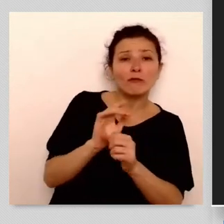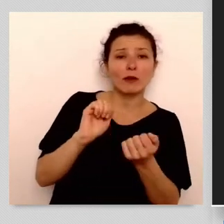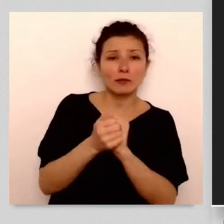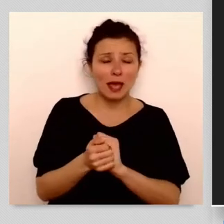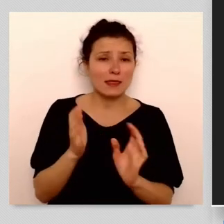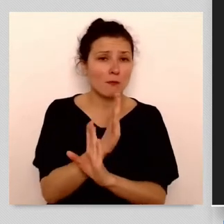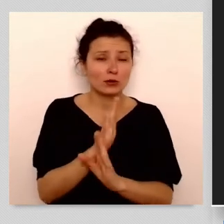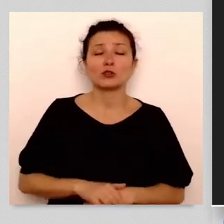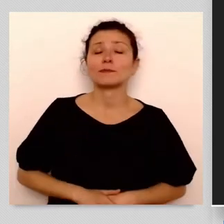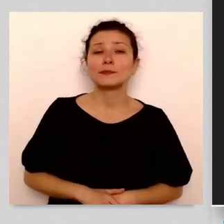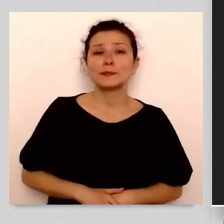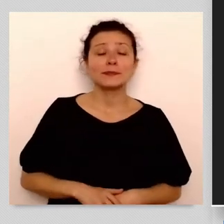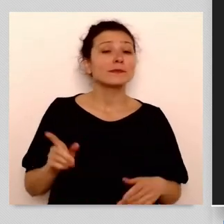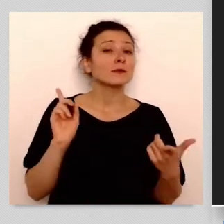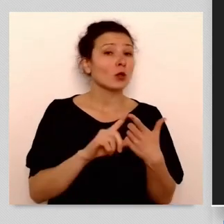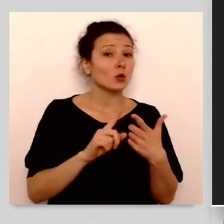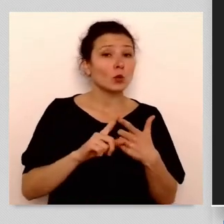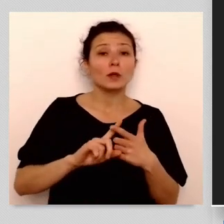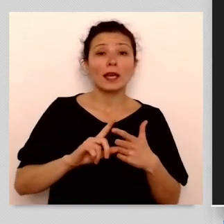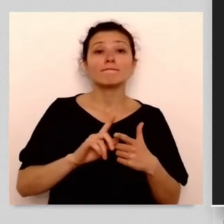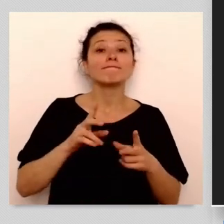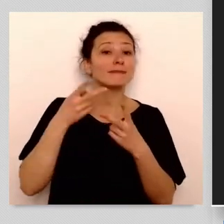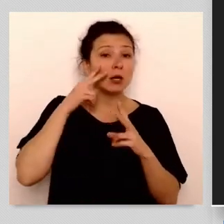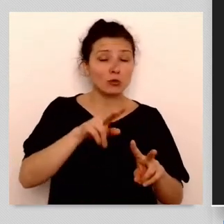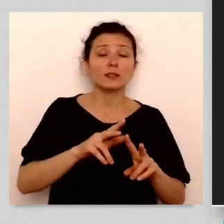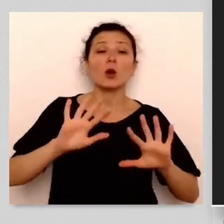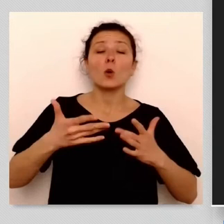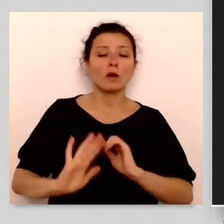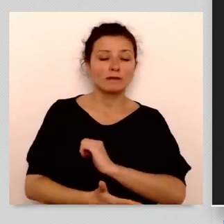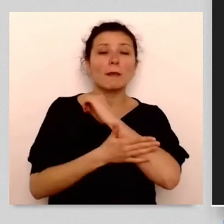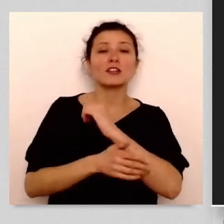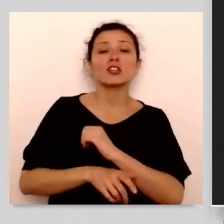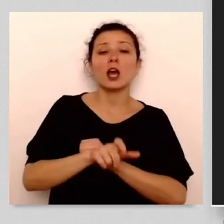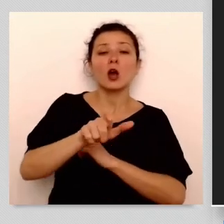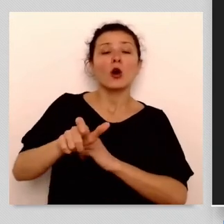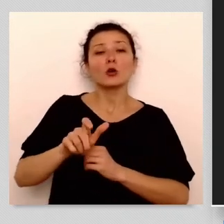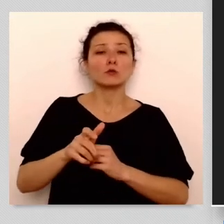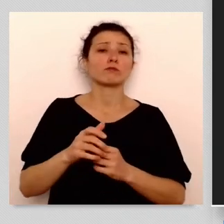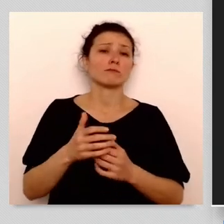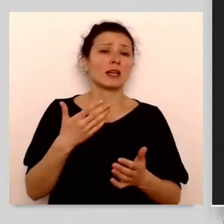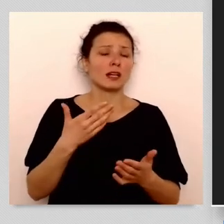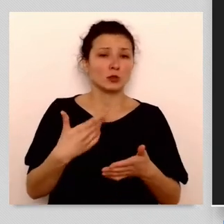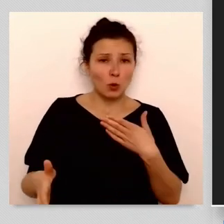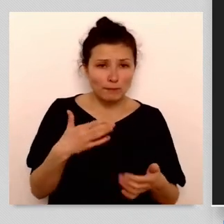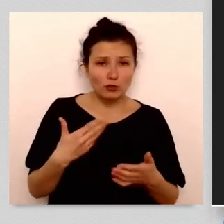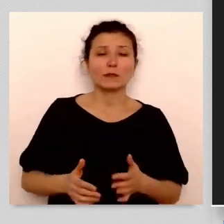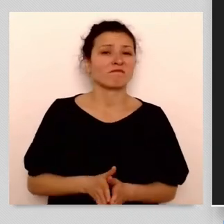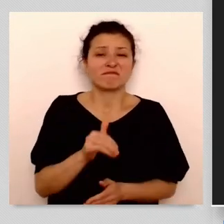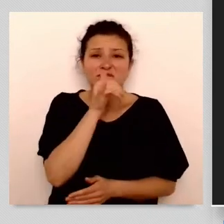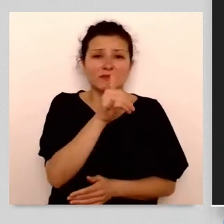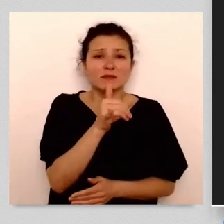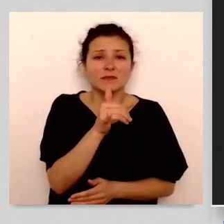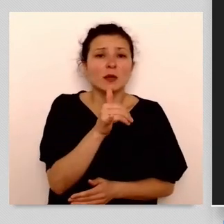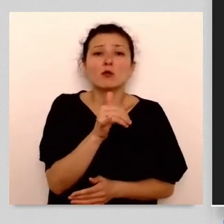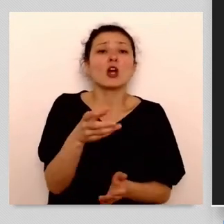Drugim założeniem zielonego szlaku jest wsparcie słabszych. Tutaj nie ma wątpliwości, że nie może być tak, że koszty